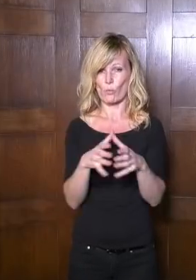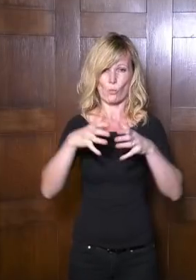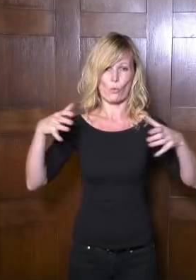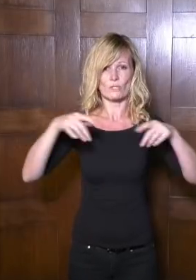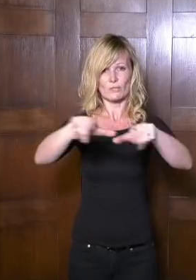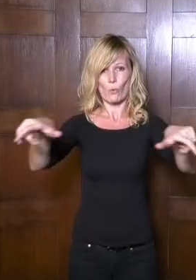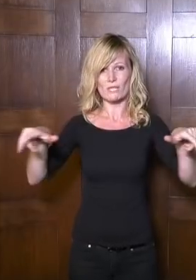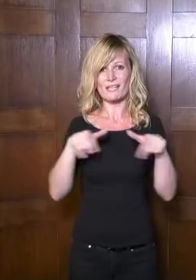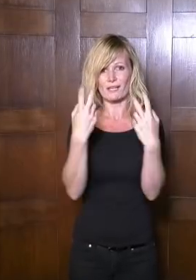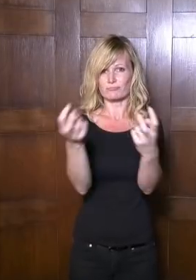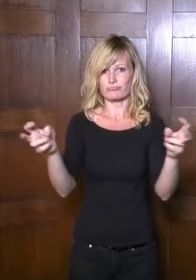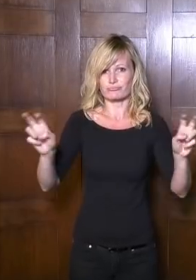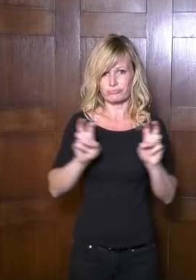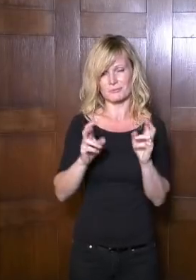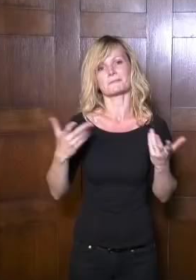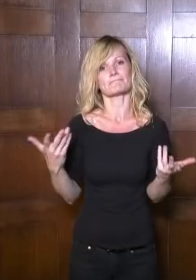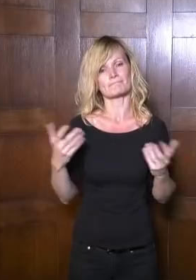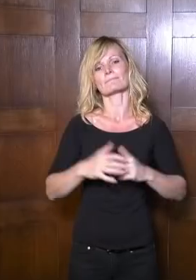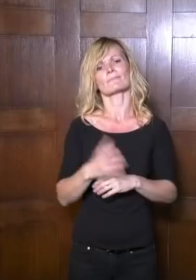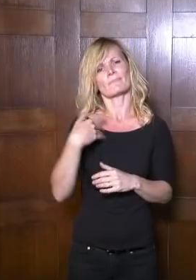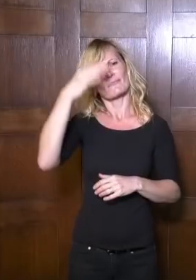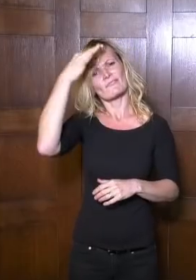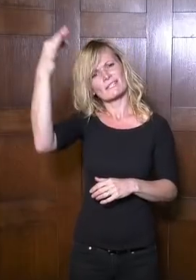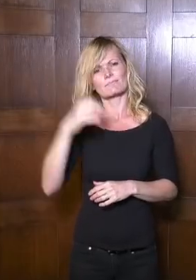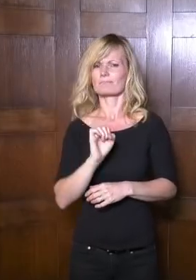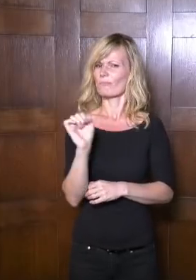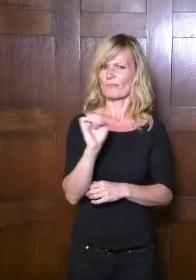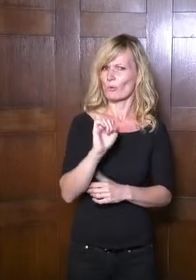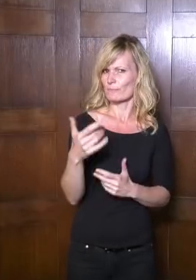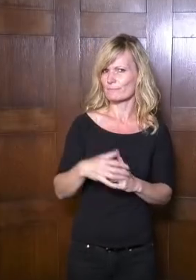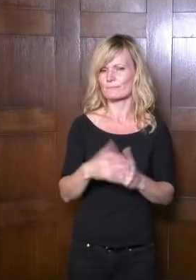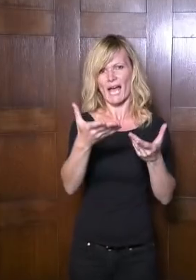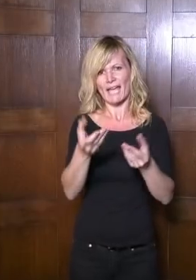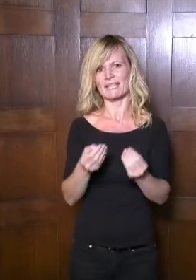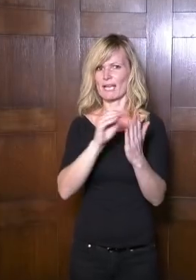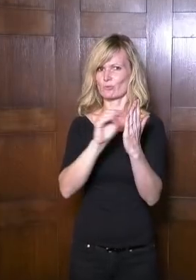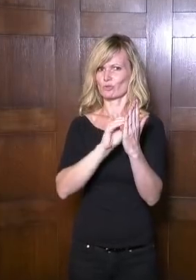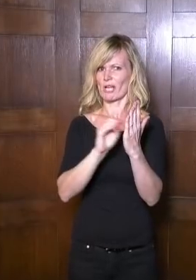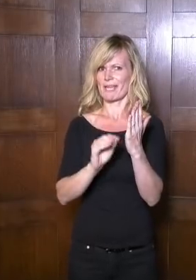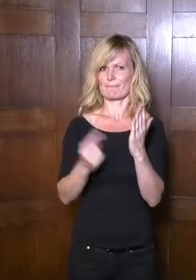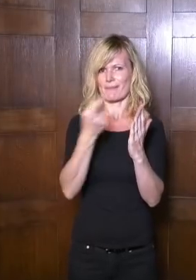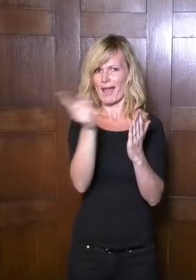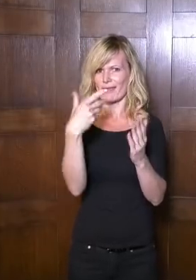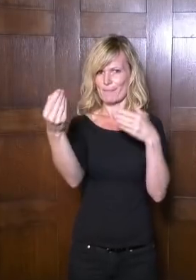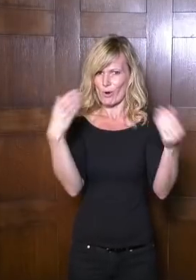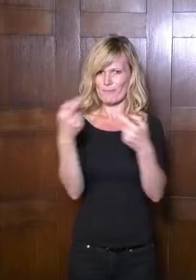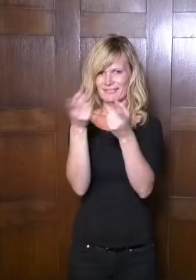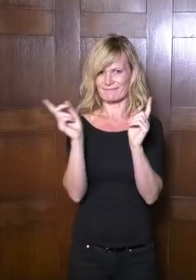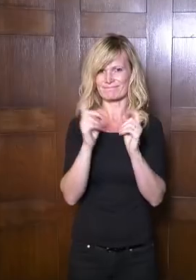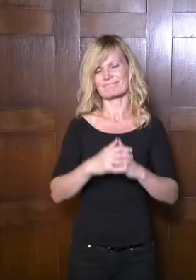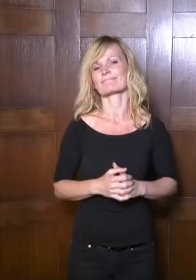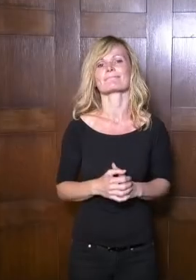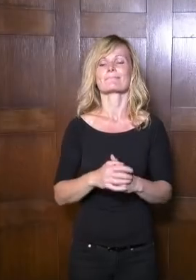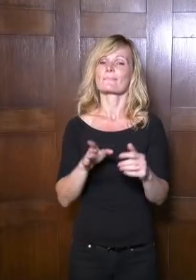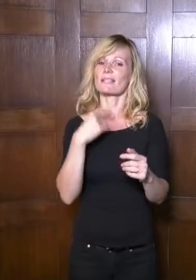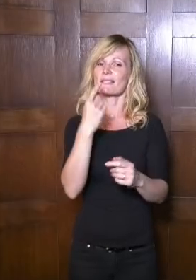Runde zusammenkommt? Will man wissen, warum? Das Einladungsschreiben, das Ihnen allen zugegangen ist, benennt